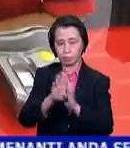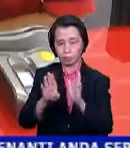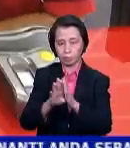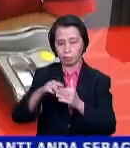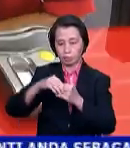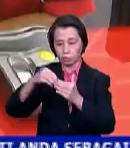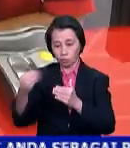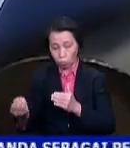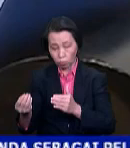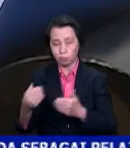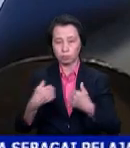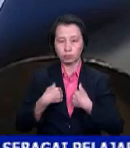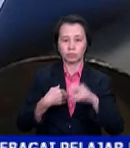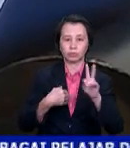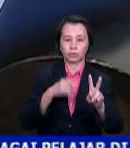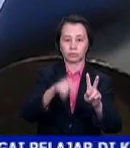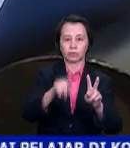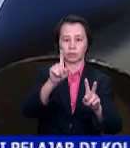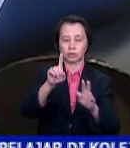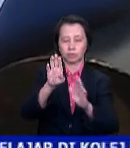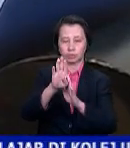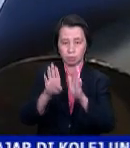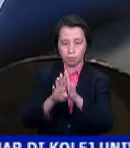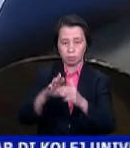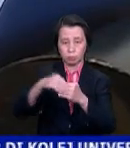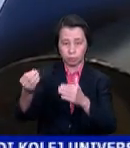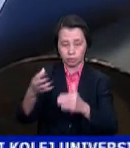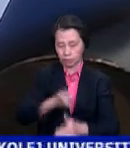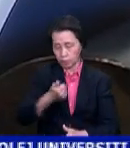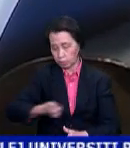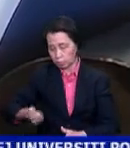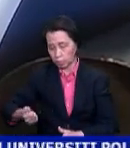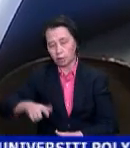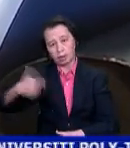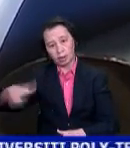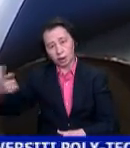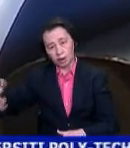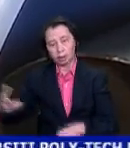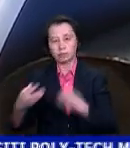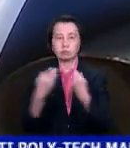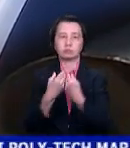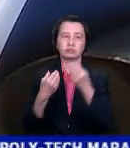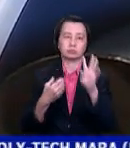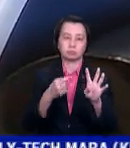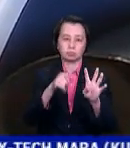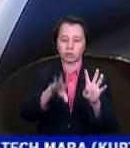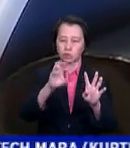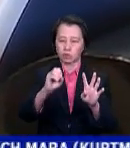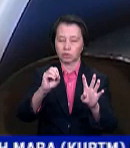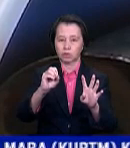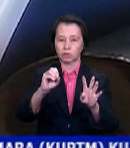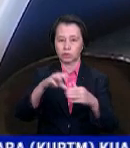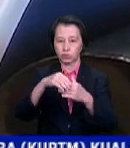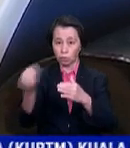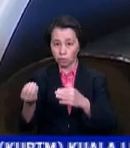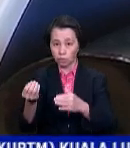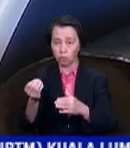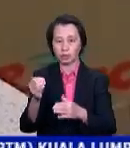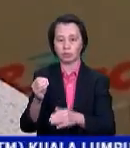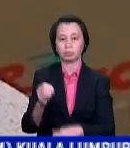bilion, emas $2.1 bilion dan aset Rizab lain berjumlah $4.0 bilion.